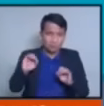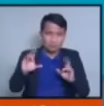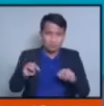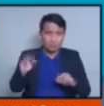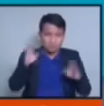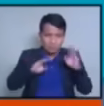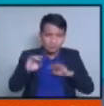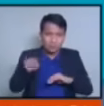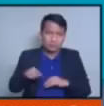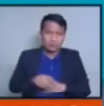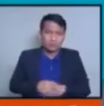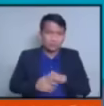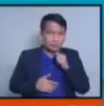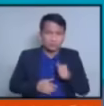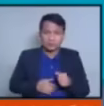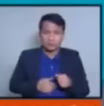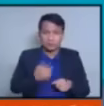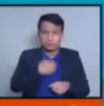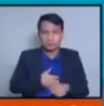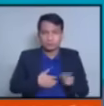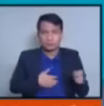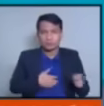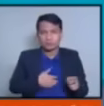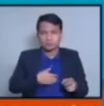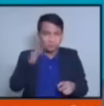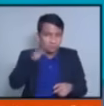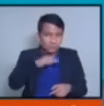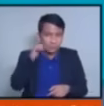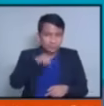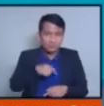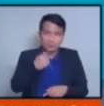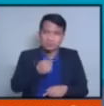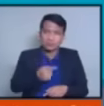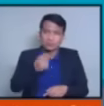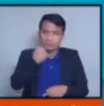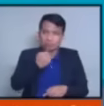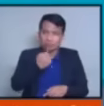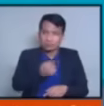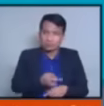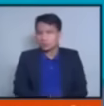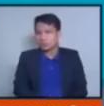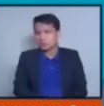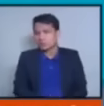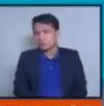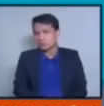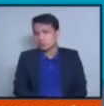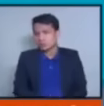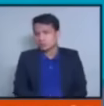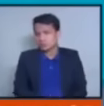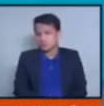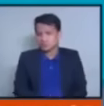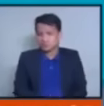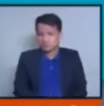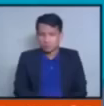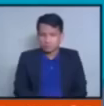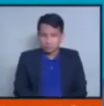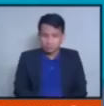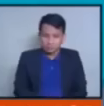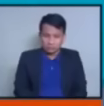problem. Huwag na magdemanda kasi kapatid mo naman yon. Yun daw po ang palaging mong sinasabi kay nanay. Hindi, meron kaming ano dyan